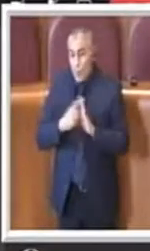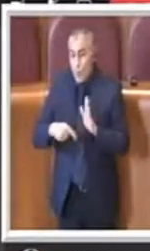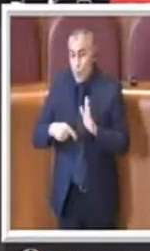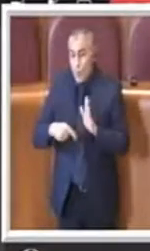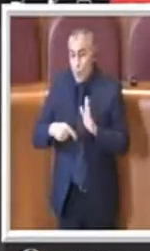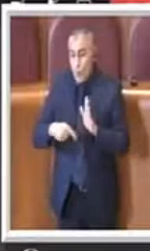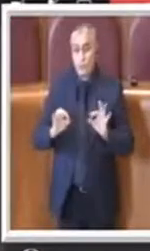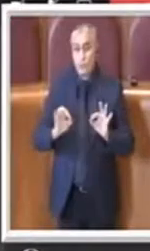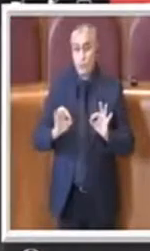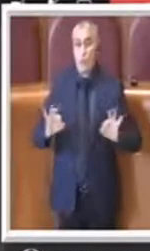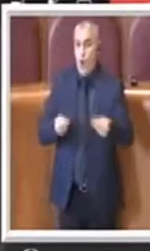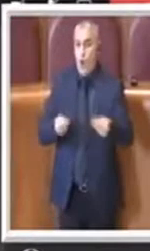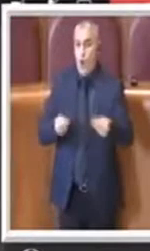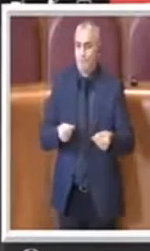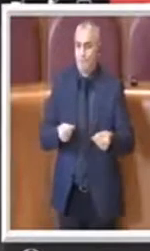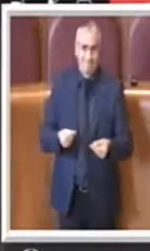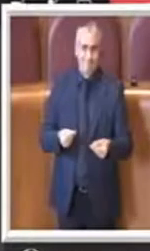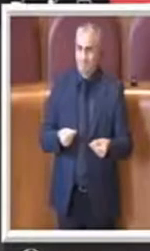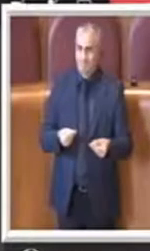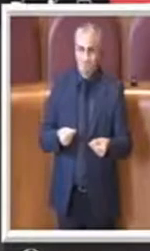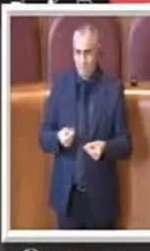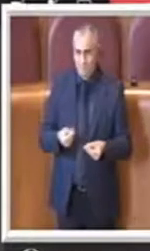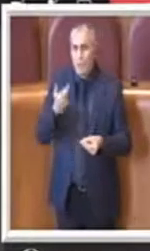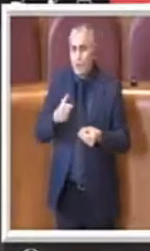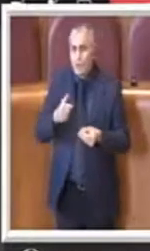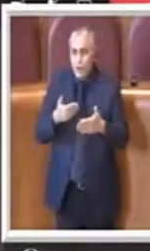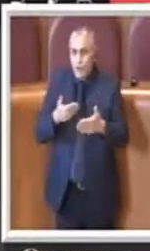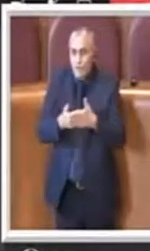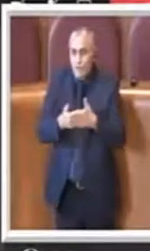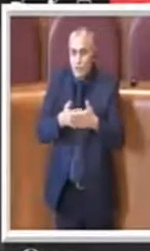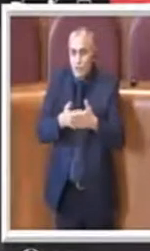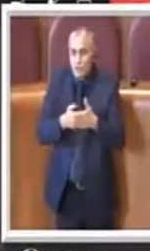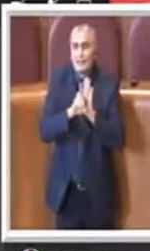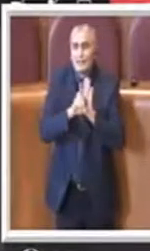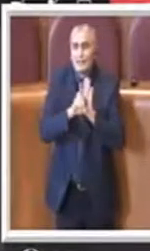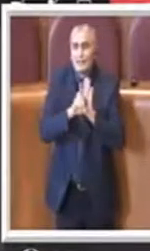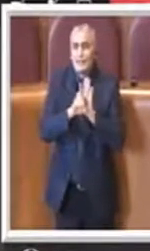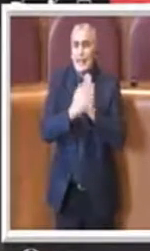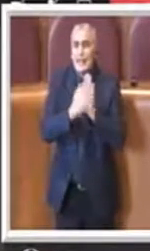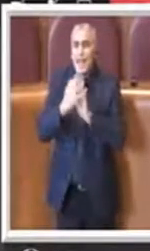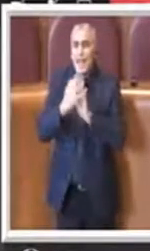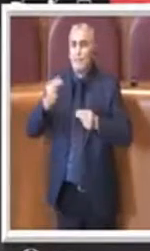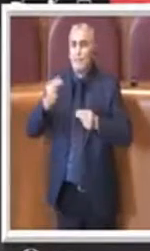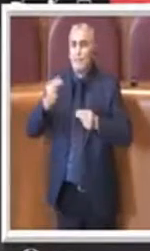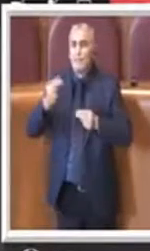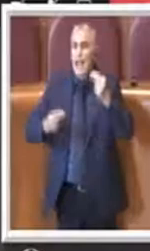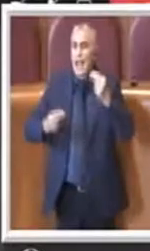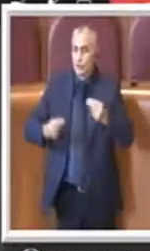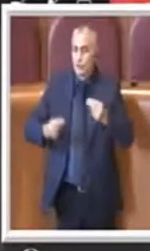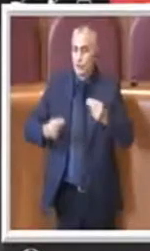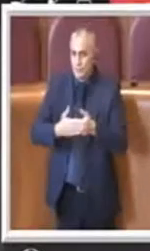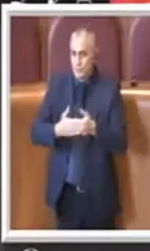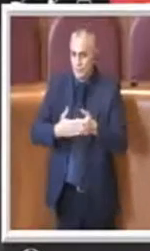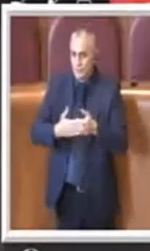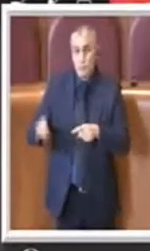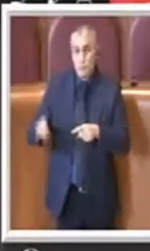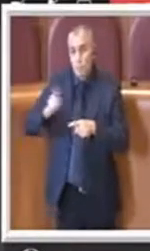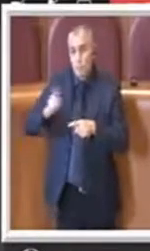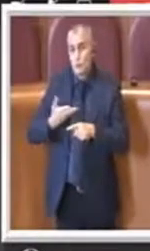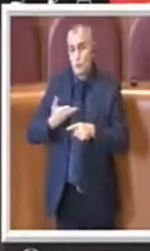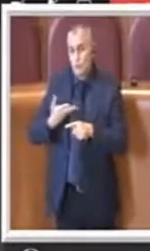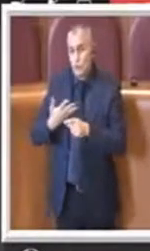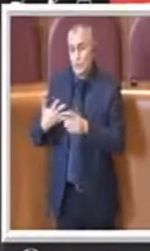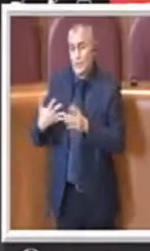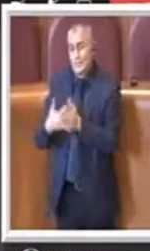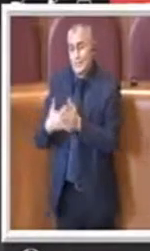mese anche perché ci sono andiamo incontro alle delibere di bilancio per cui ma anche per le difficoltà che un